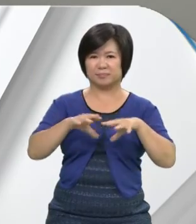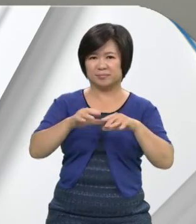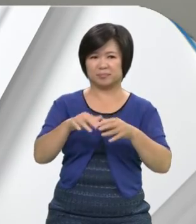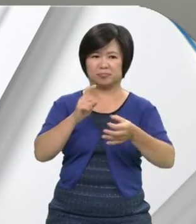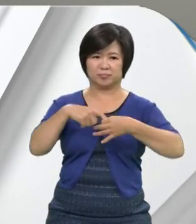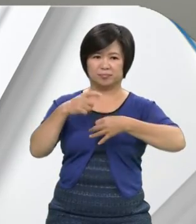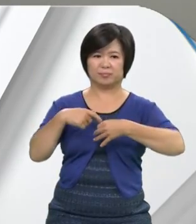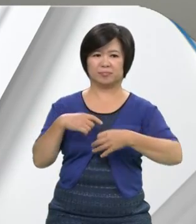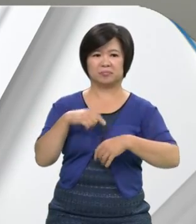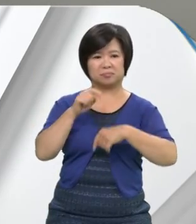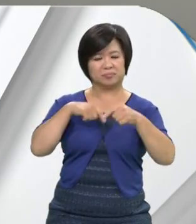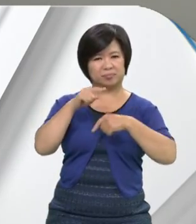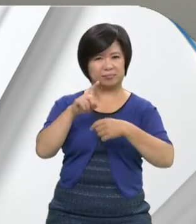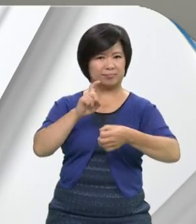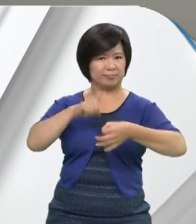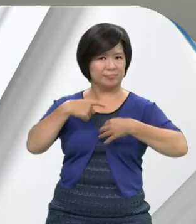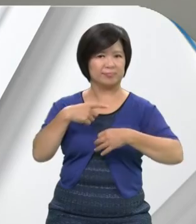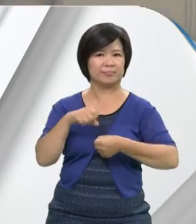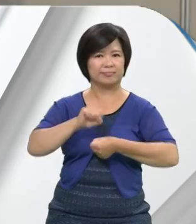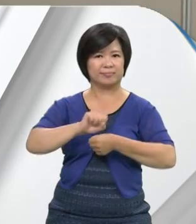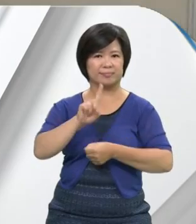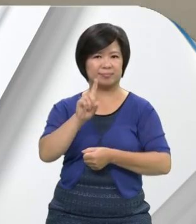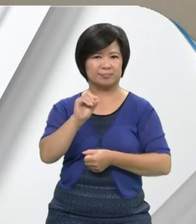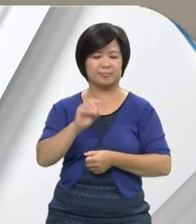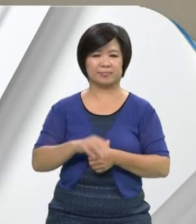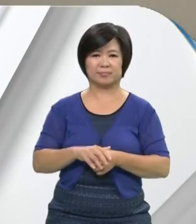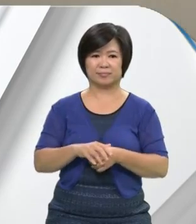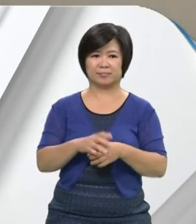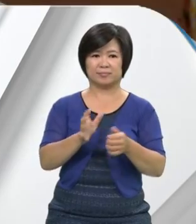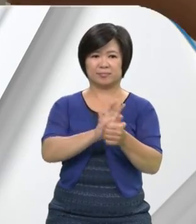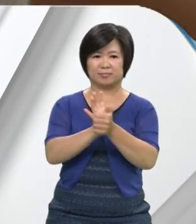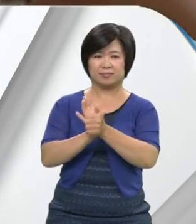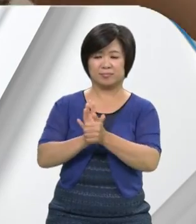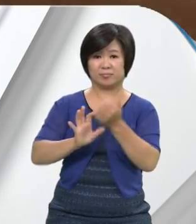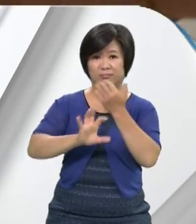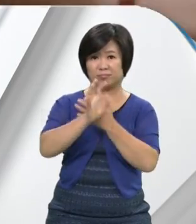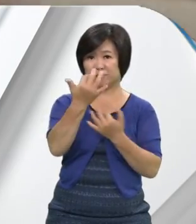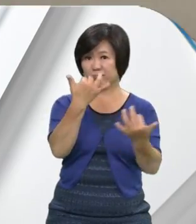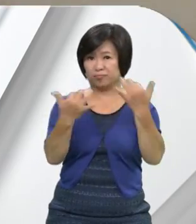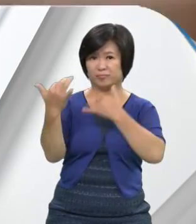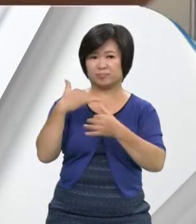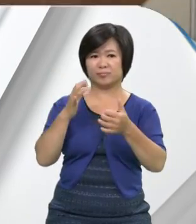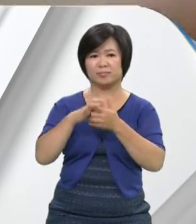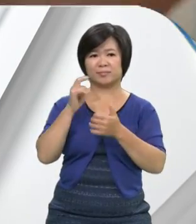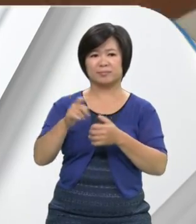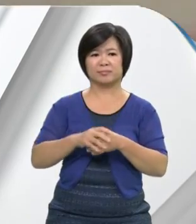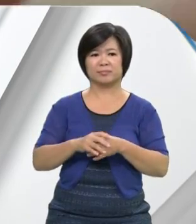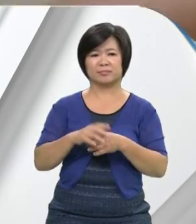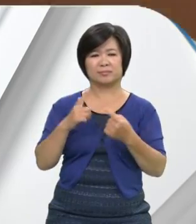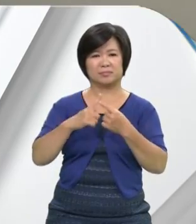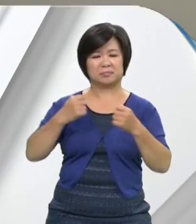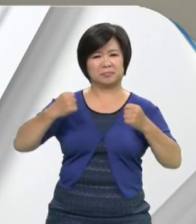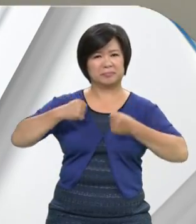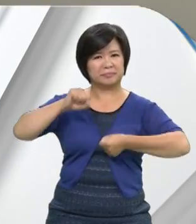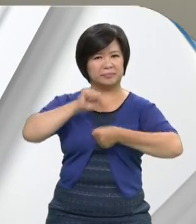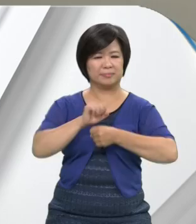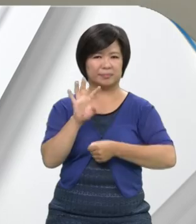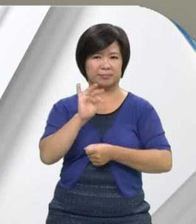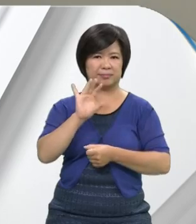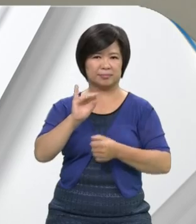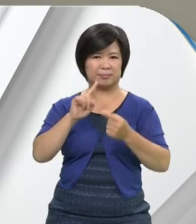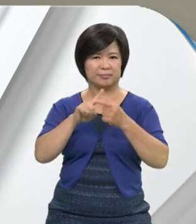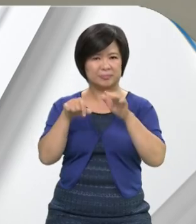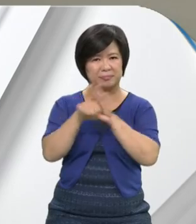桃园从业至少增加的规范员，未来服务对世界各地来迎合反映人类的需求，每增加几啊千上